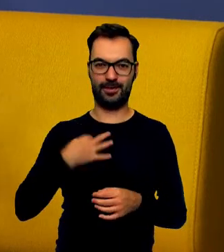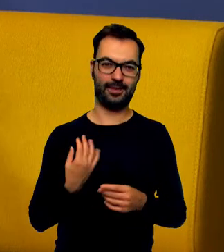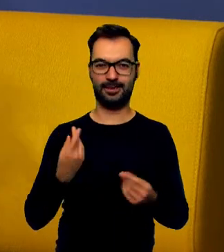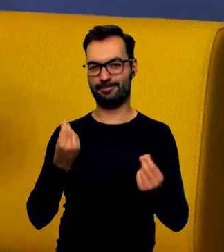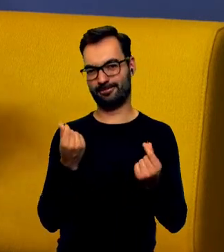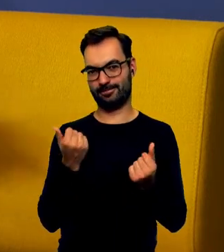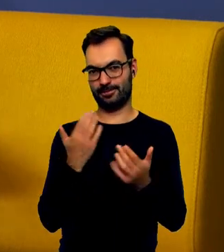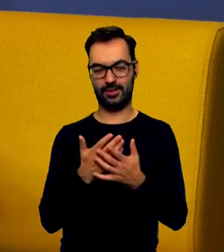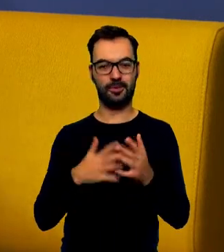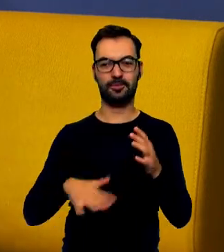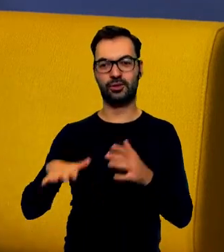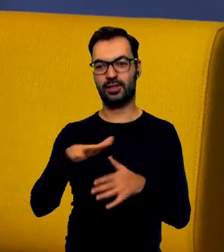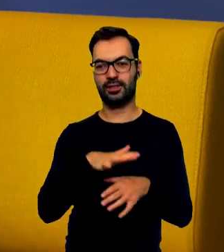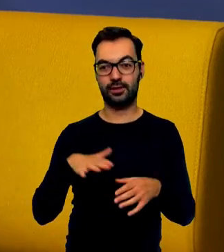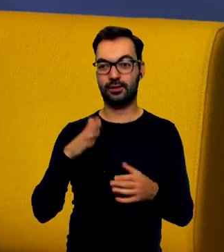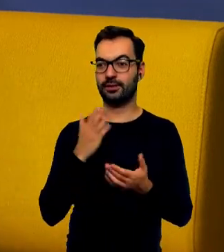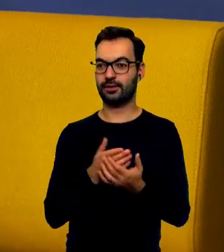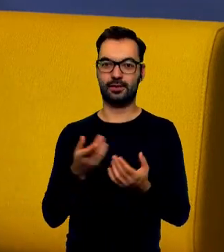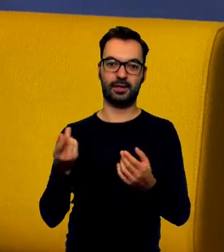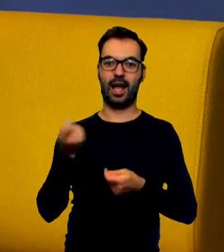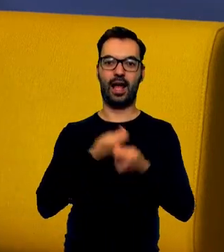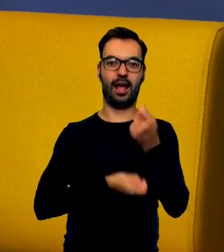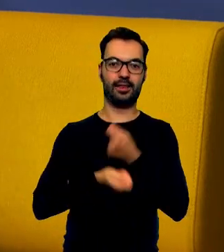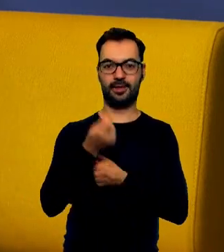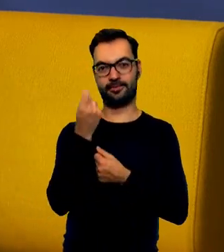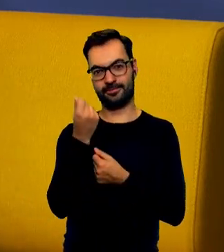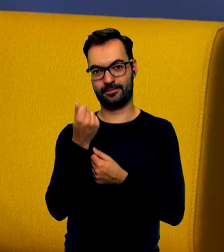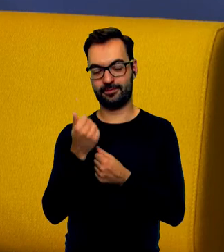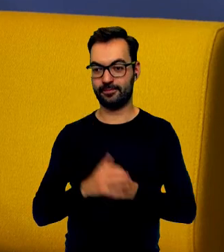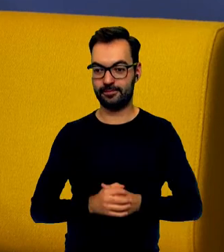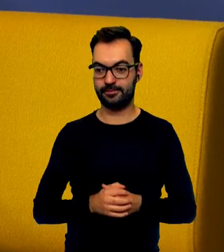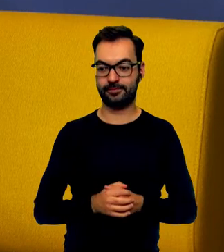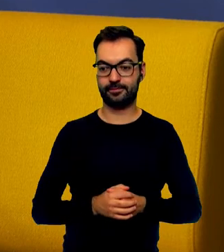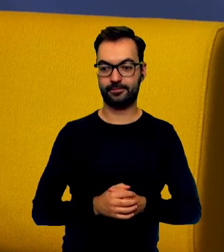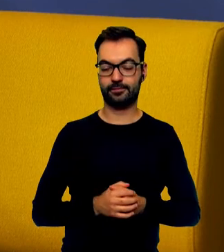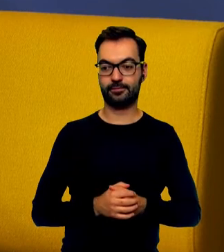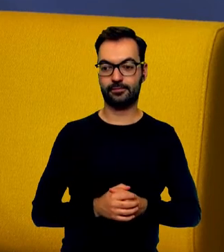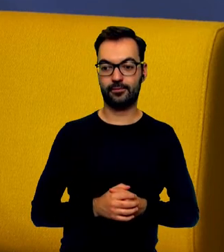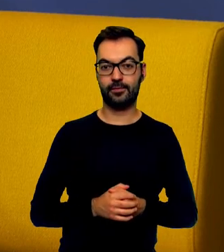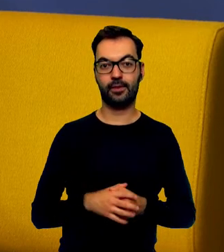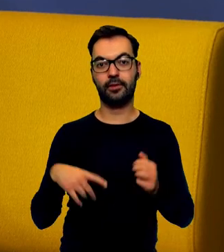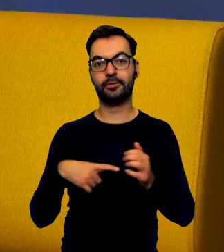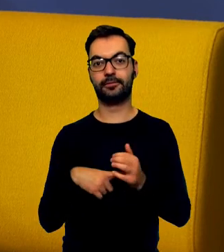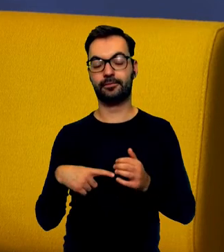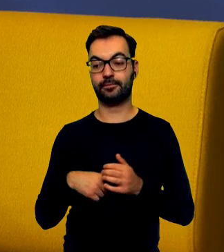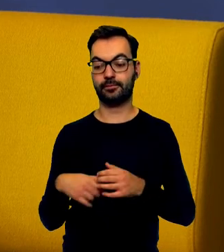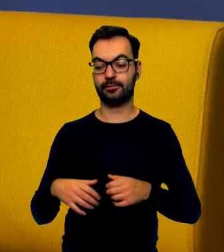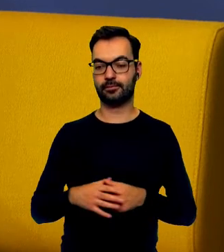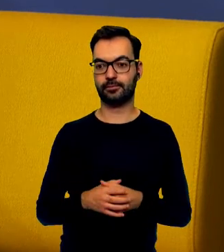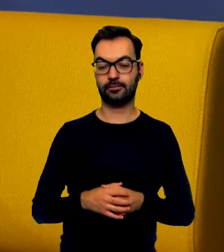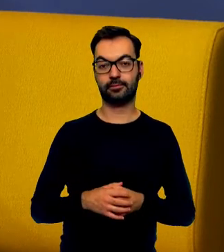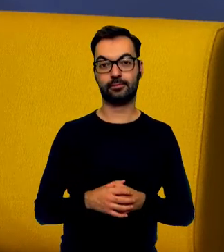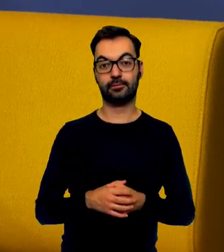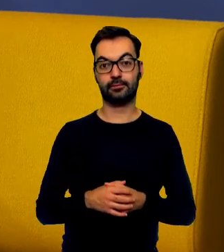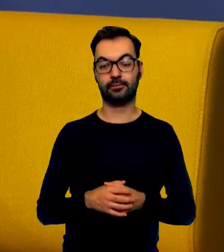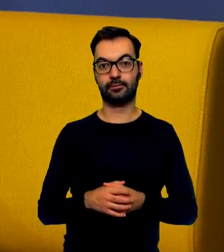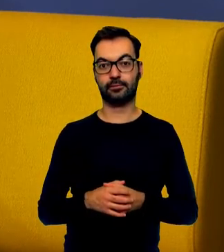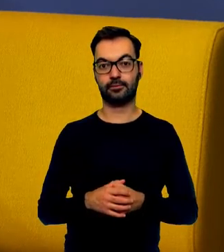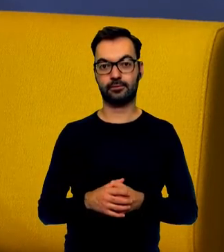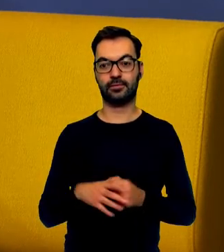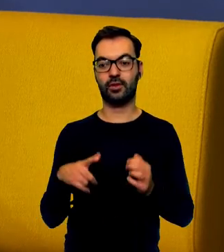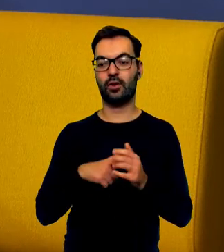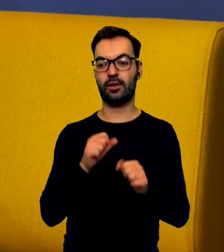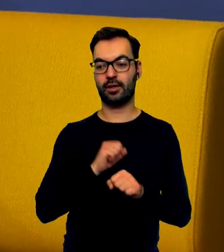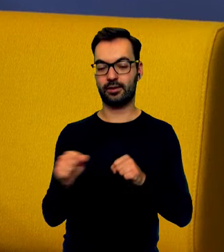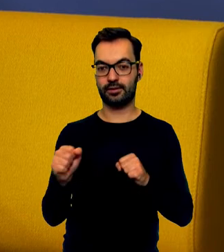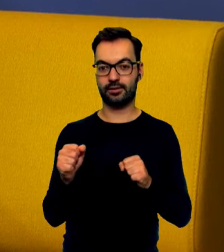po prostu przestrzenią handlu, najkrócej rzecz ujmując, ale ona się też staje taką